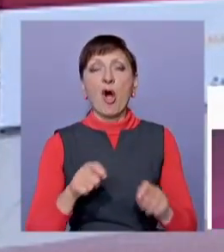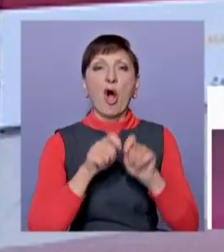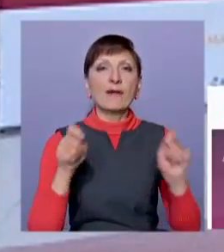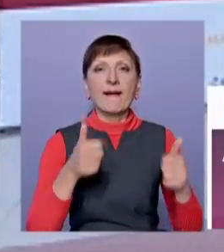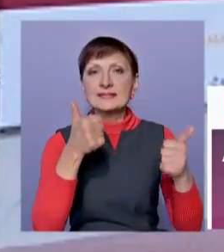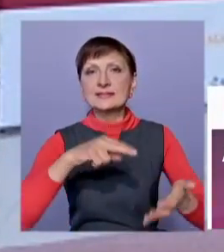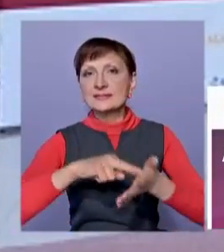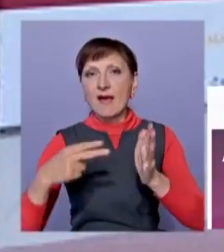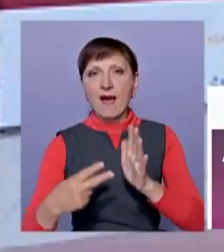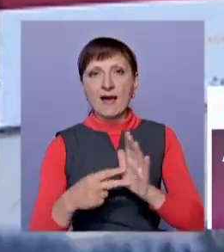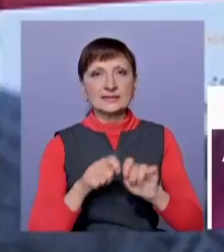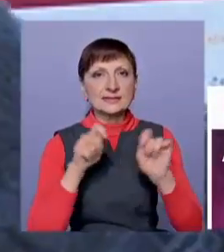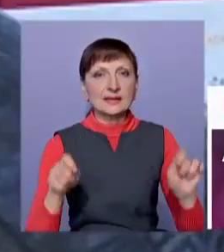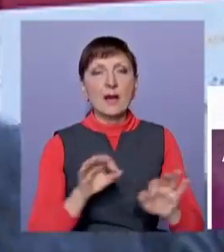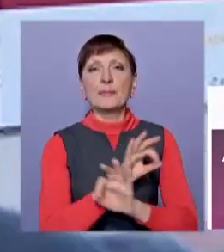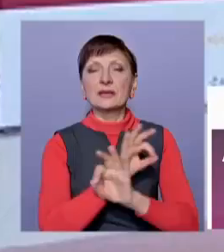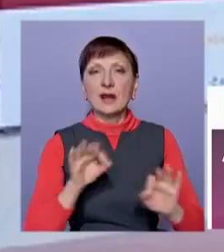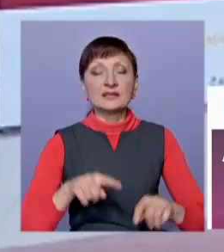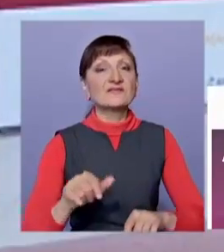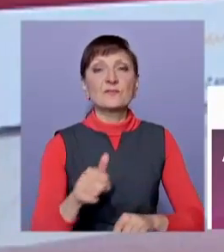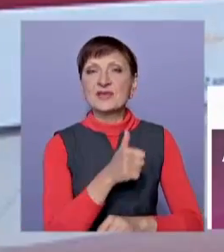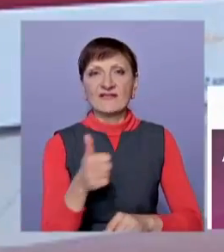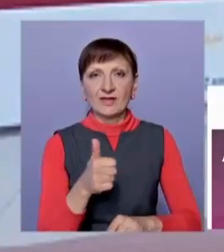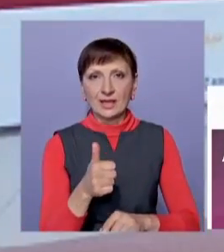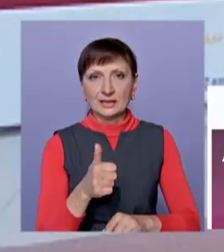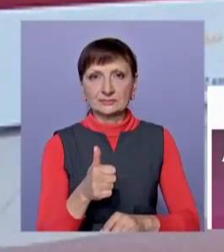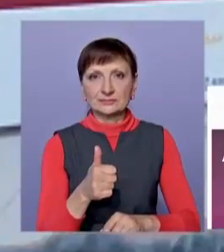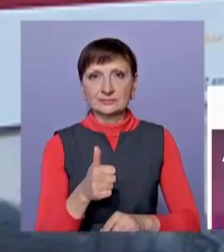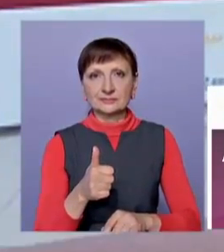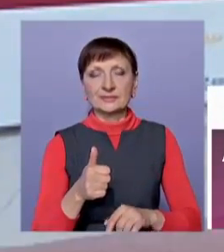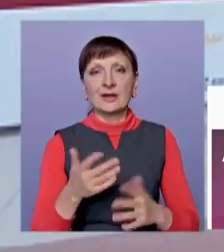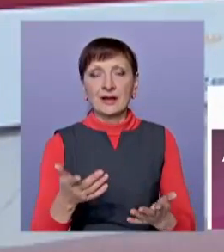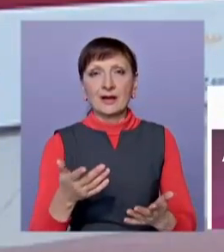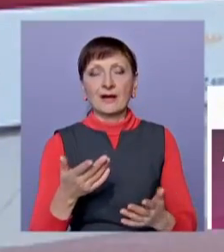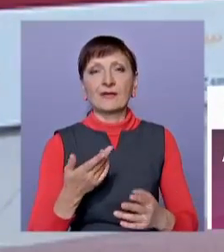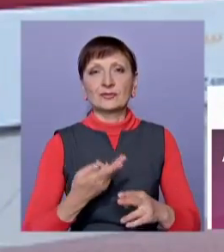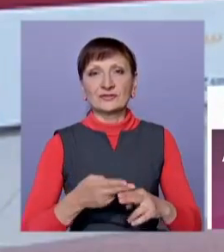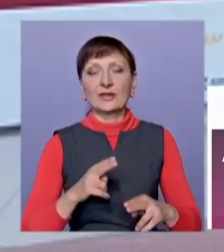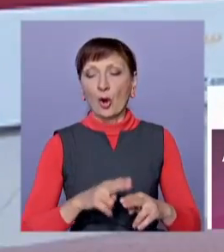организацией. Прекрасно, это впервые вот мы, так сказать, идем в таком